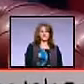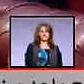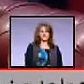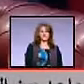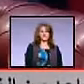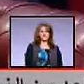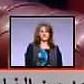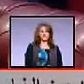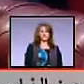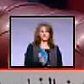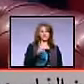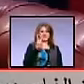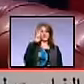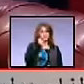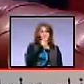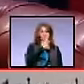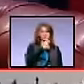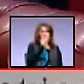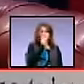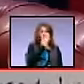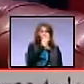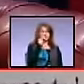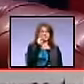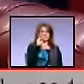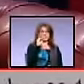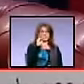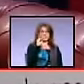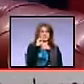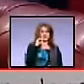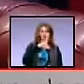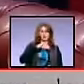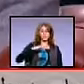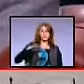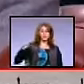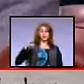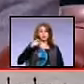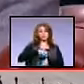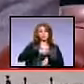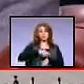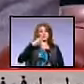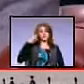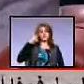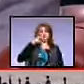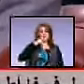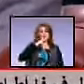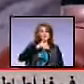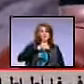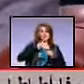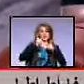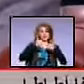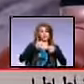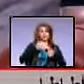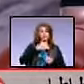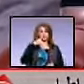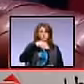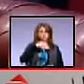انا رحت قبل كده 57 3 57، عايز اروح اي حاجه ليها علاقه بالاطفال. انا معاك بس طبعا مش منفع، هنروح كده